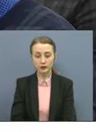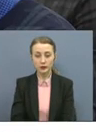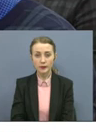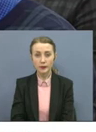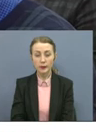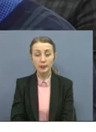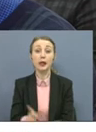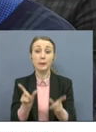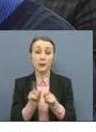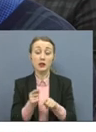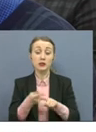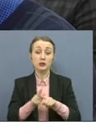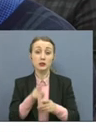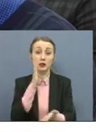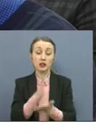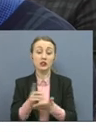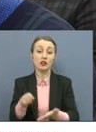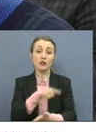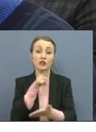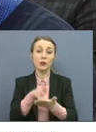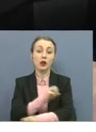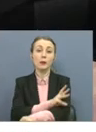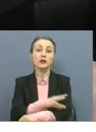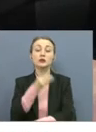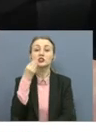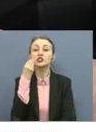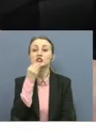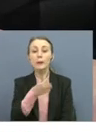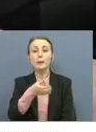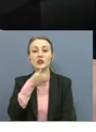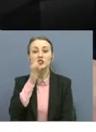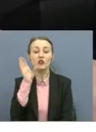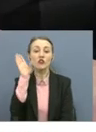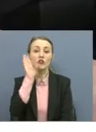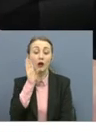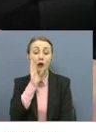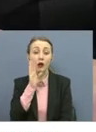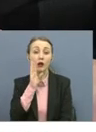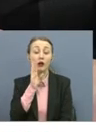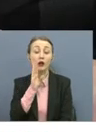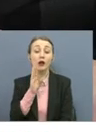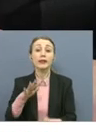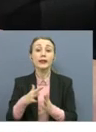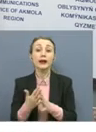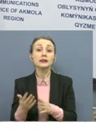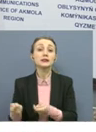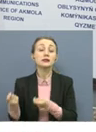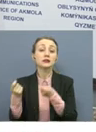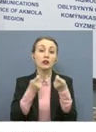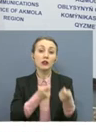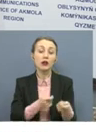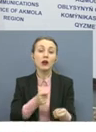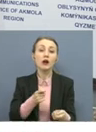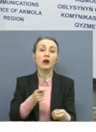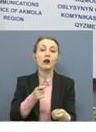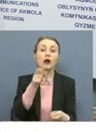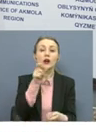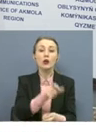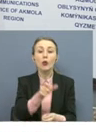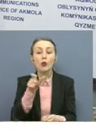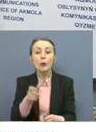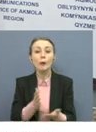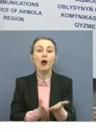миллиард теңге көлемінде инвестиция құйған 14 мың халқы бар. Аудан тұрғындарының орташа айлық көрсеткіші 131 223 теңгеге жетіп отыр.